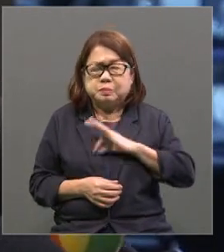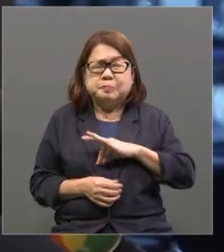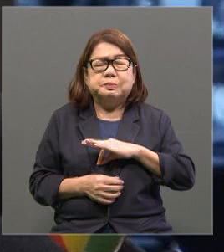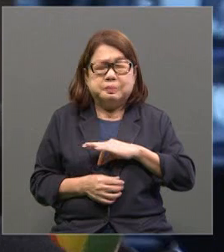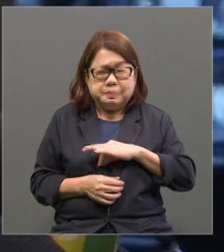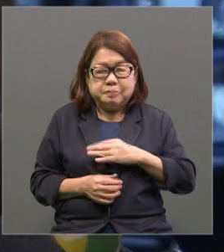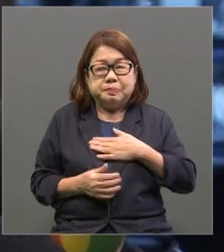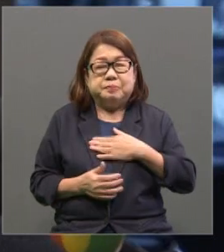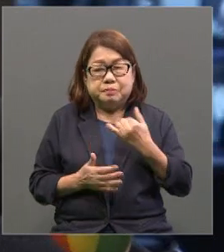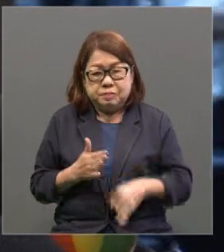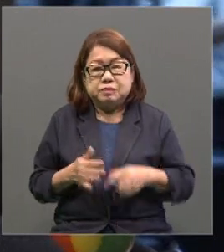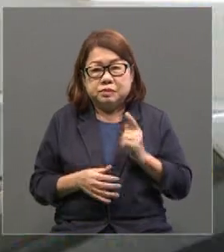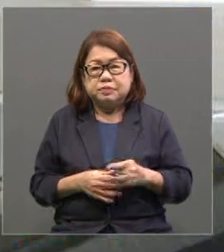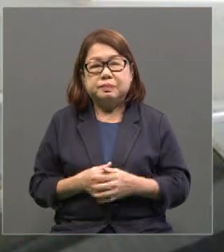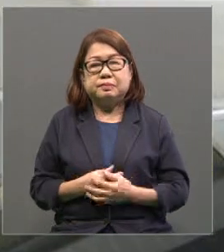ครับ